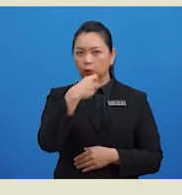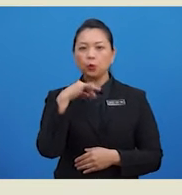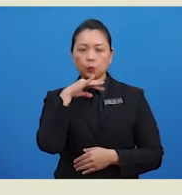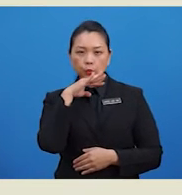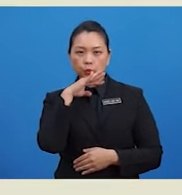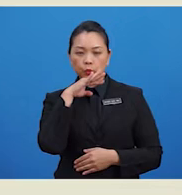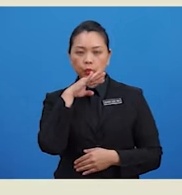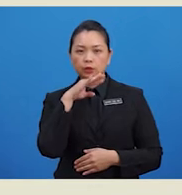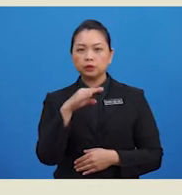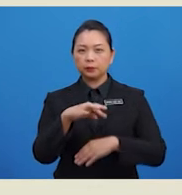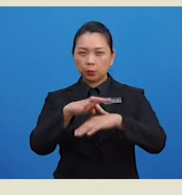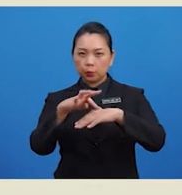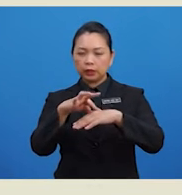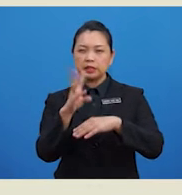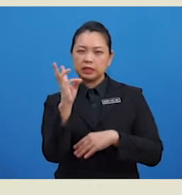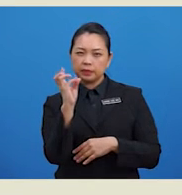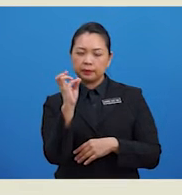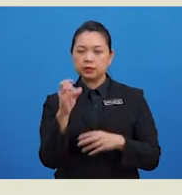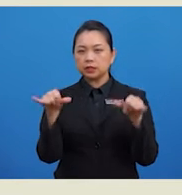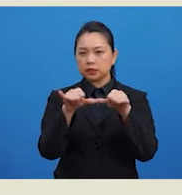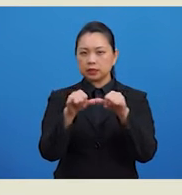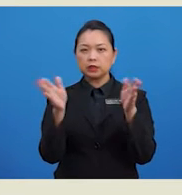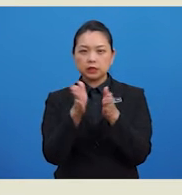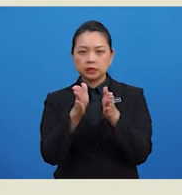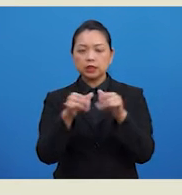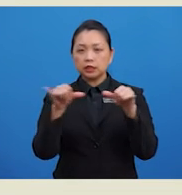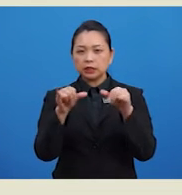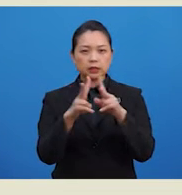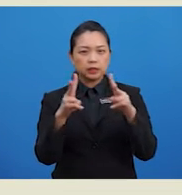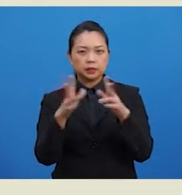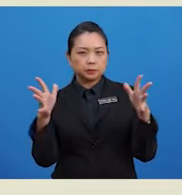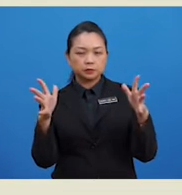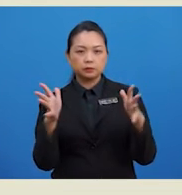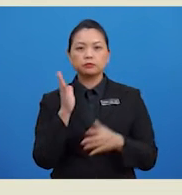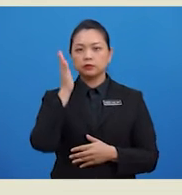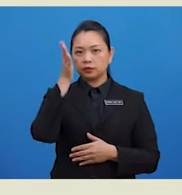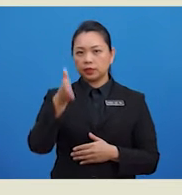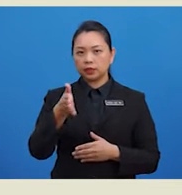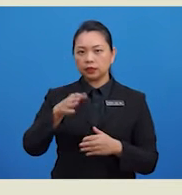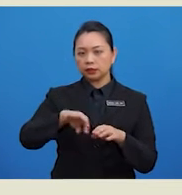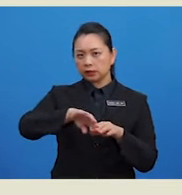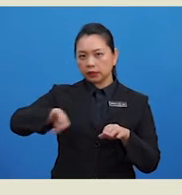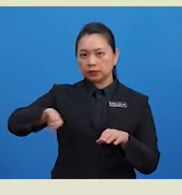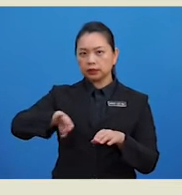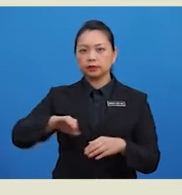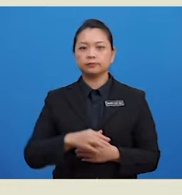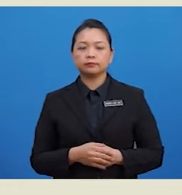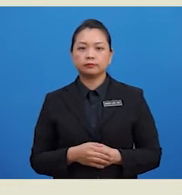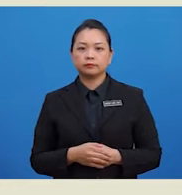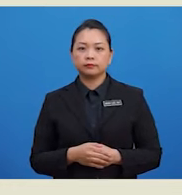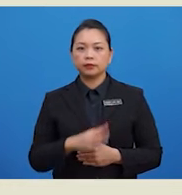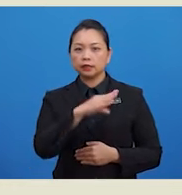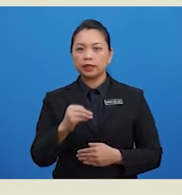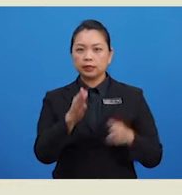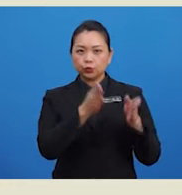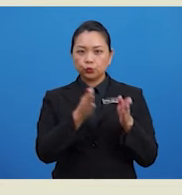kulit nipis, saiz yang terlalu kecil dan terlalu besar akan ditakai atau diasingkan dan